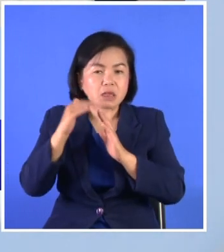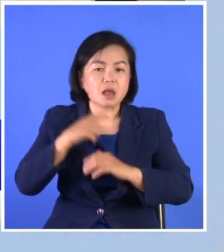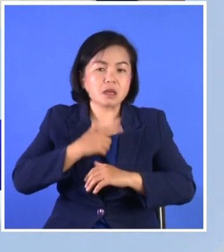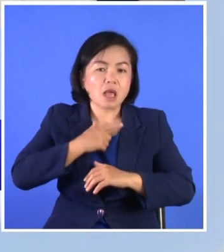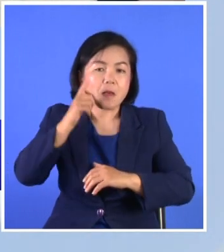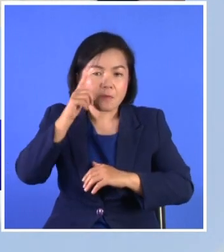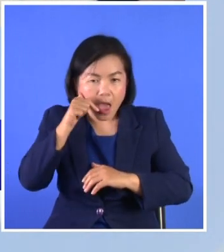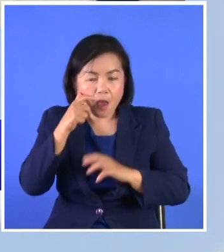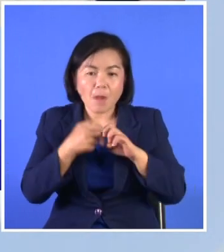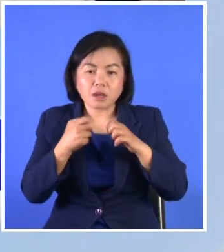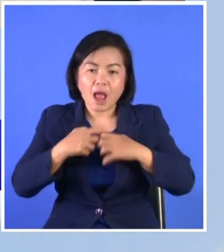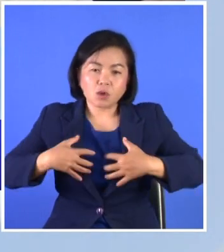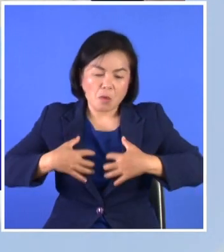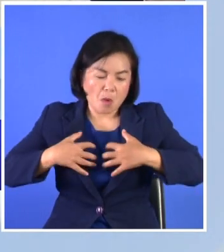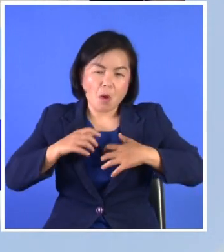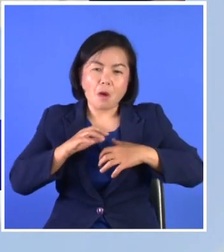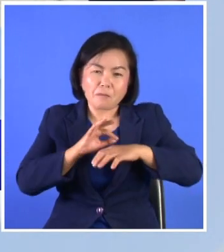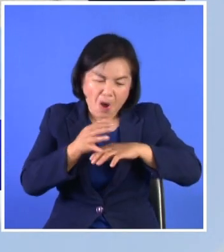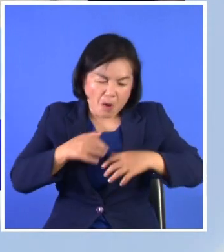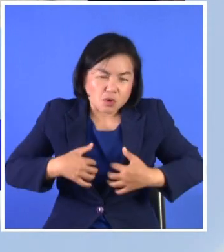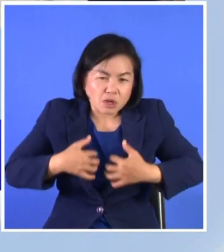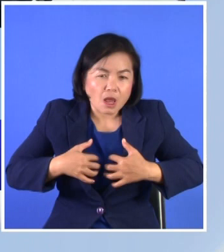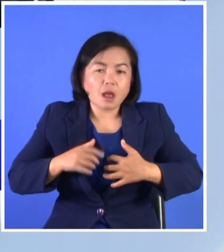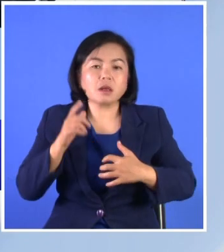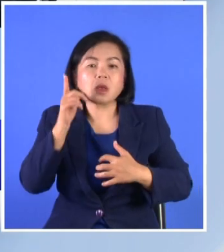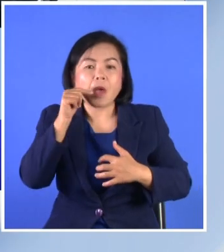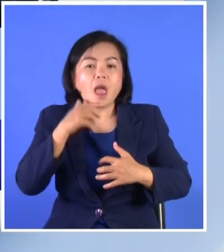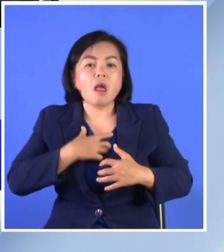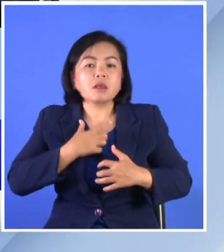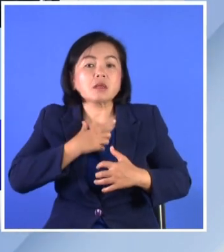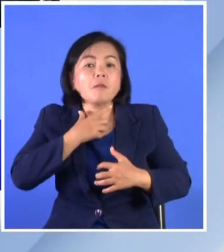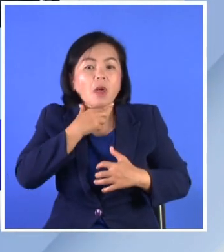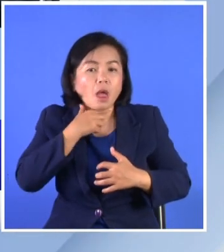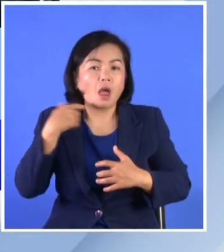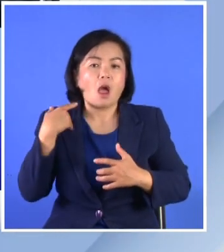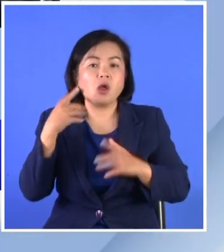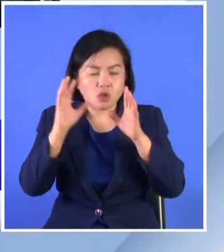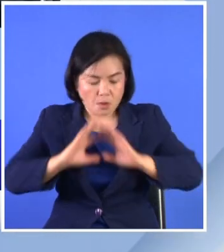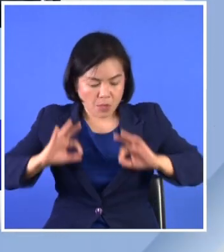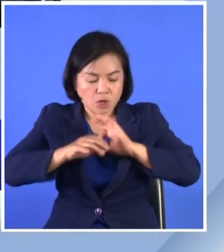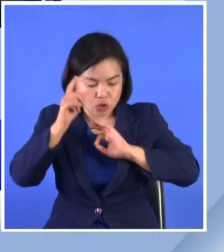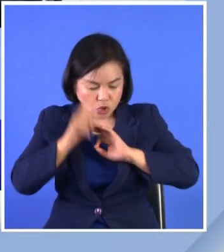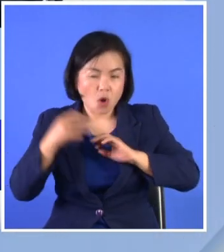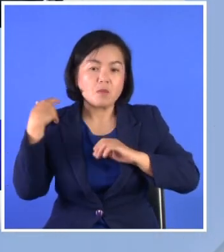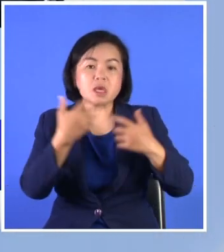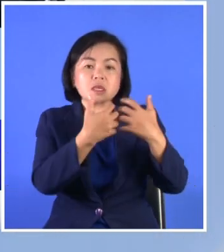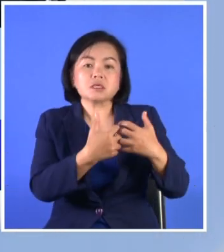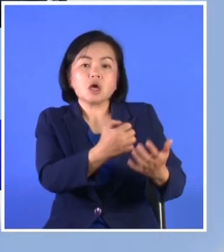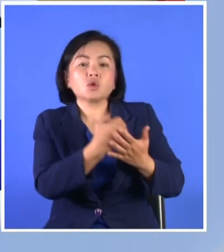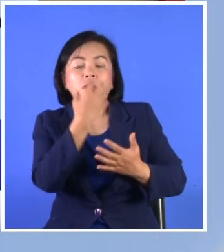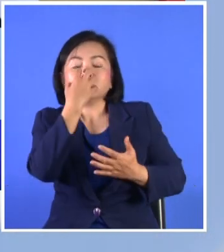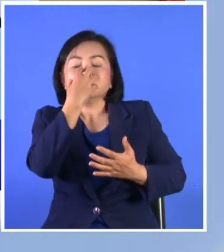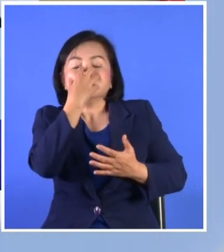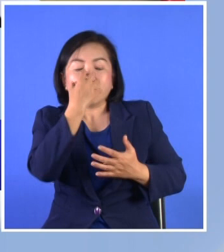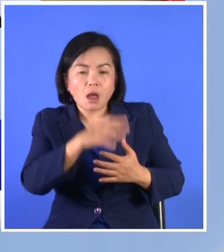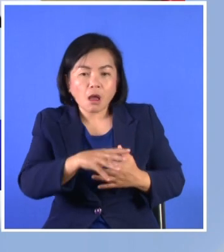ยโรคปอดอักเสบมากที่สุดในจังหวัดแม่ฮ่องสอนทำให้เรามีปริมาณการใช้ออกซิเจนนะคะทั้งในโรงพยาบาลและกลุ่มผู้ป่วย